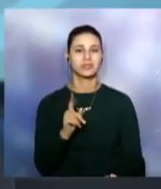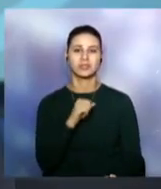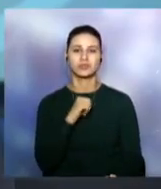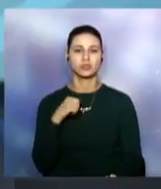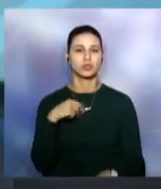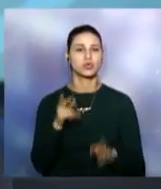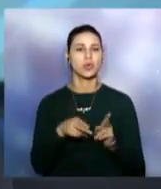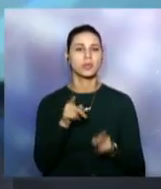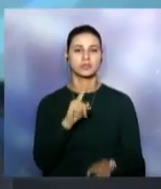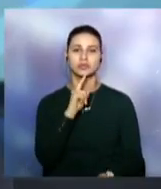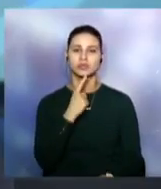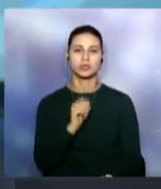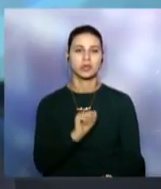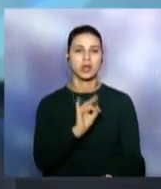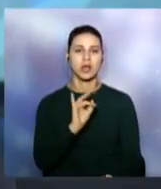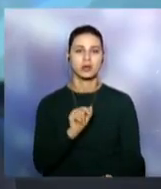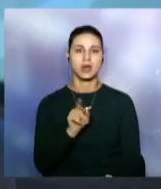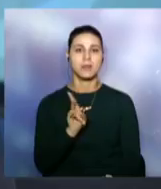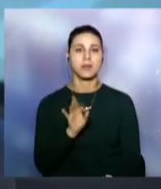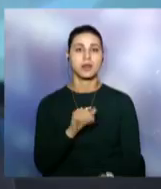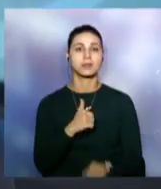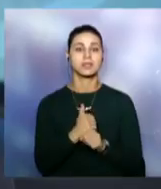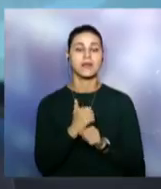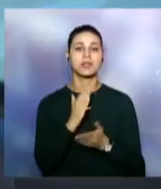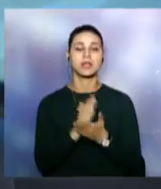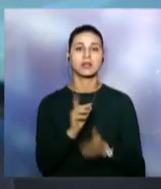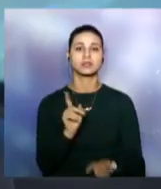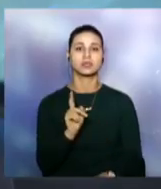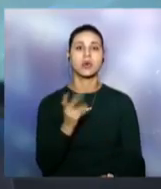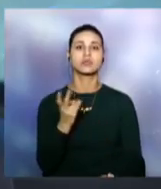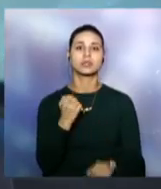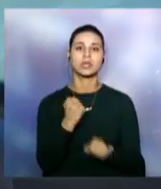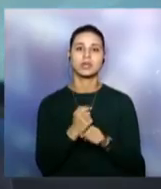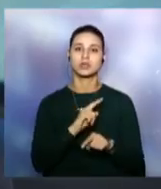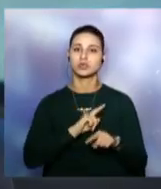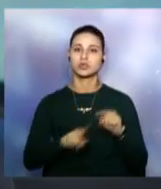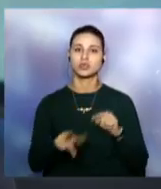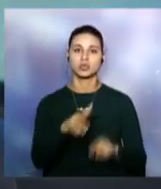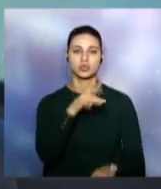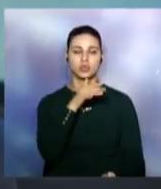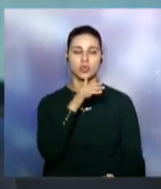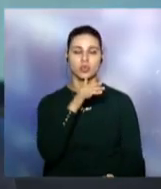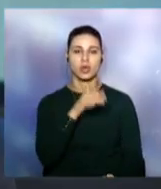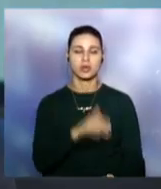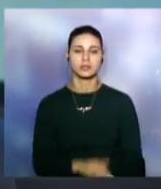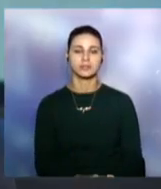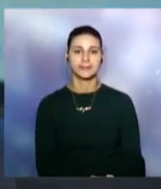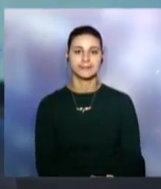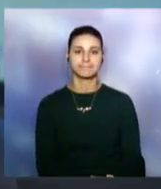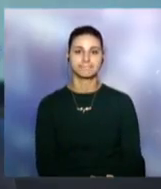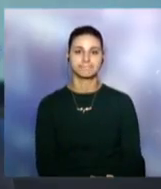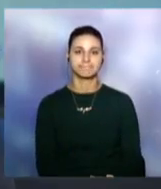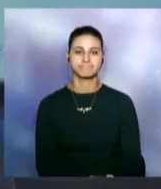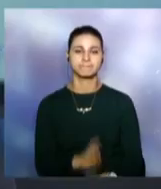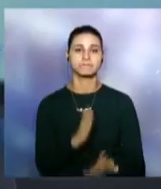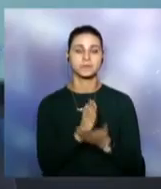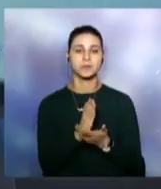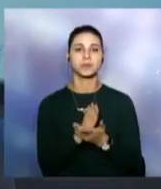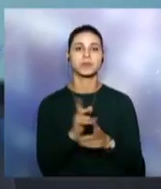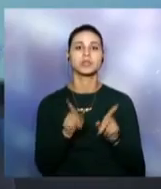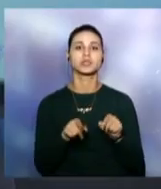ოპერაცია რთული ტექნიკურად არ არის, მაგრამ მთავარი ის არის, რომ უნდა გაკეთდეს დროულად და არის ზოგჯერ